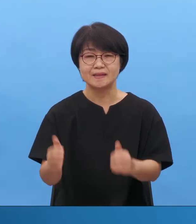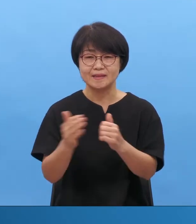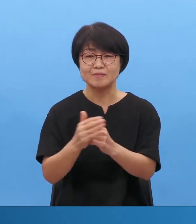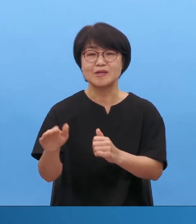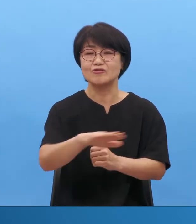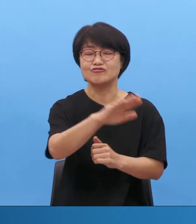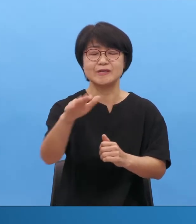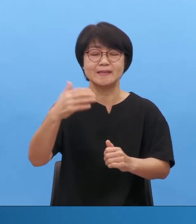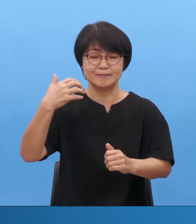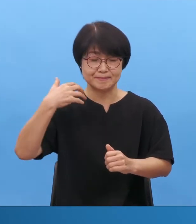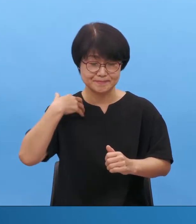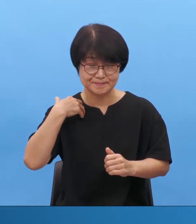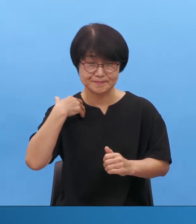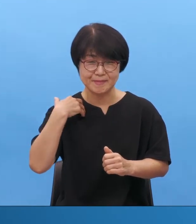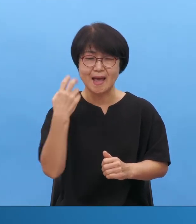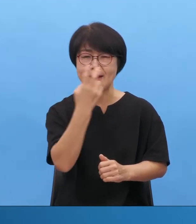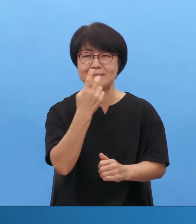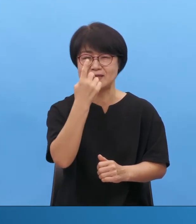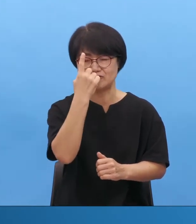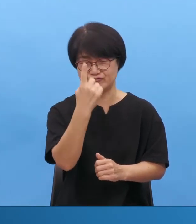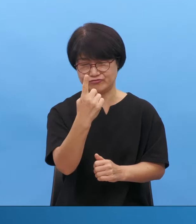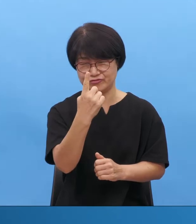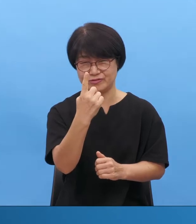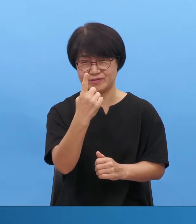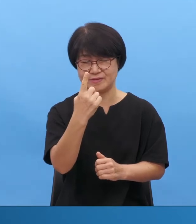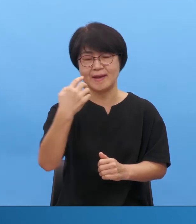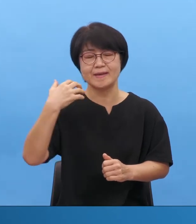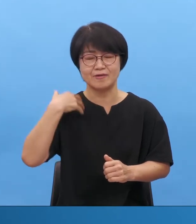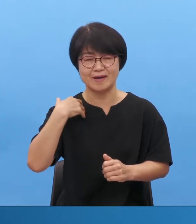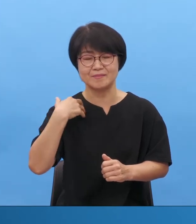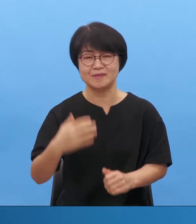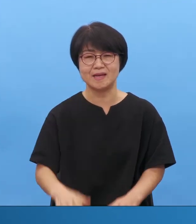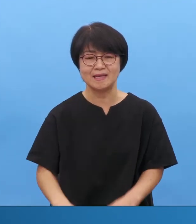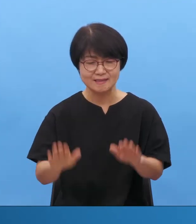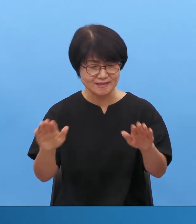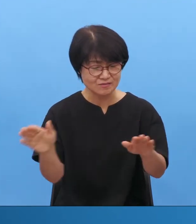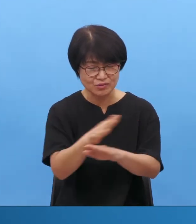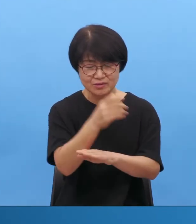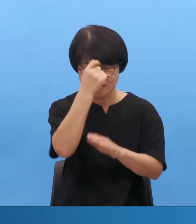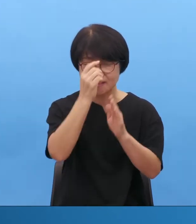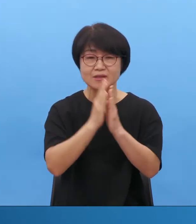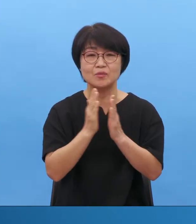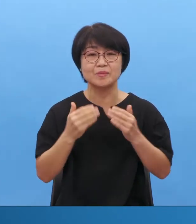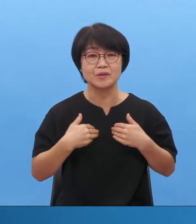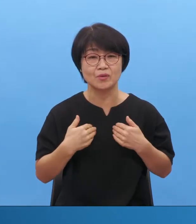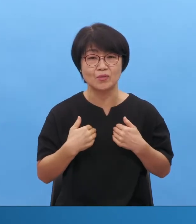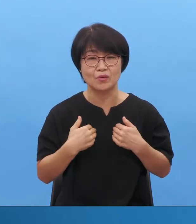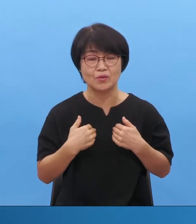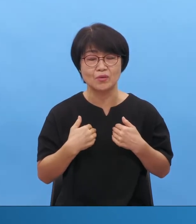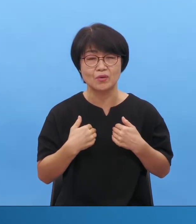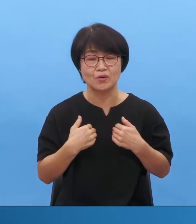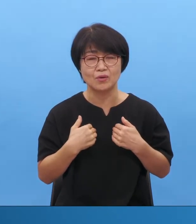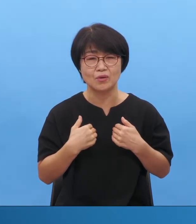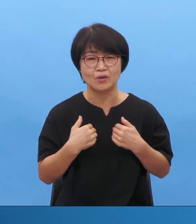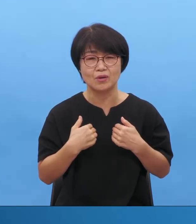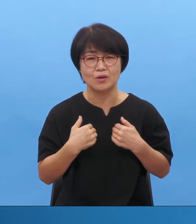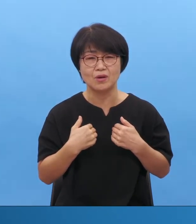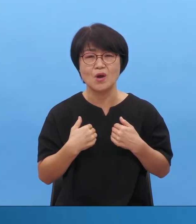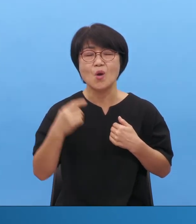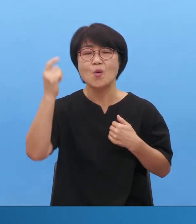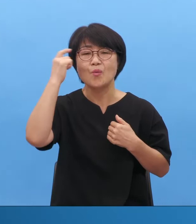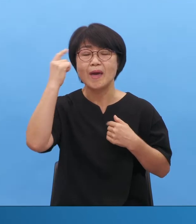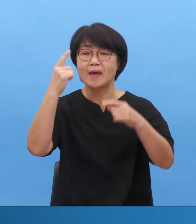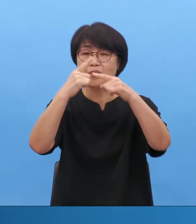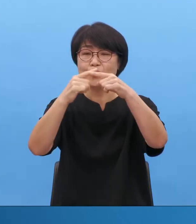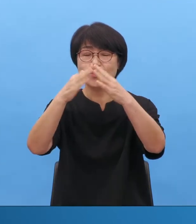watchman. 지금부터 여러분은 기도해야 됩니다. And so starting now, you must pray. 우리는 왜 성전을 지어야 되느냐? Why are we constructing a church? 저는